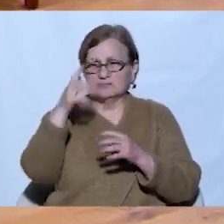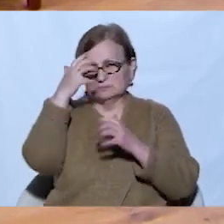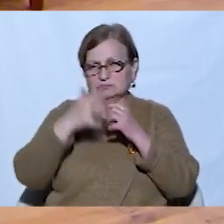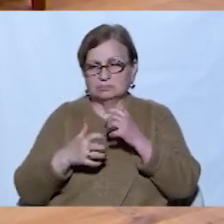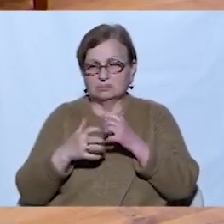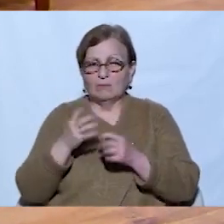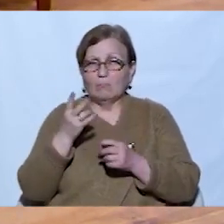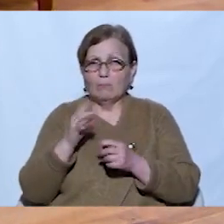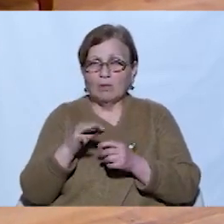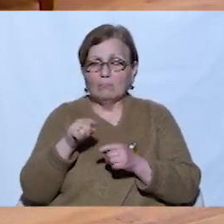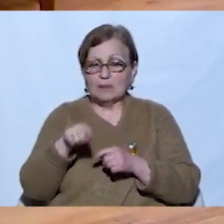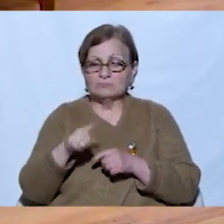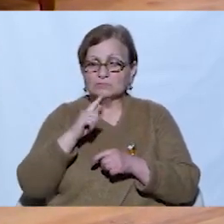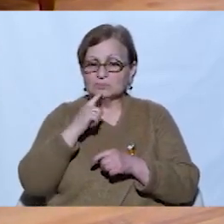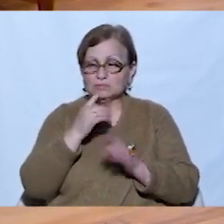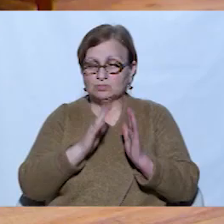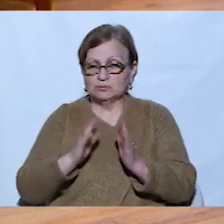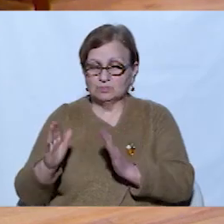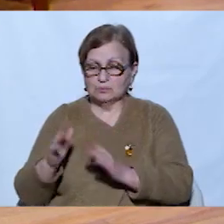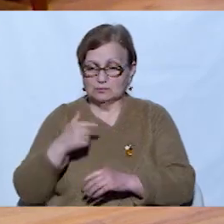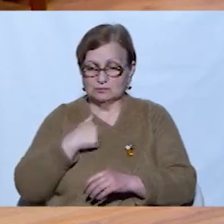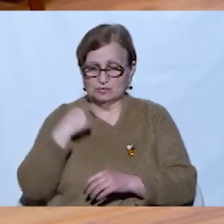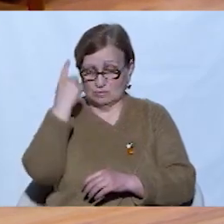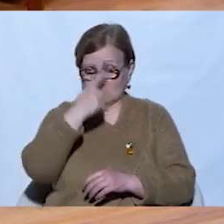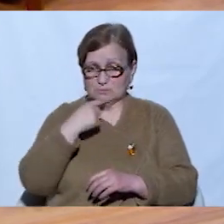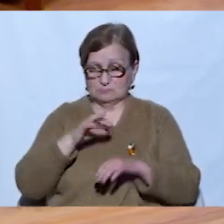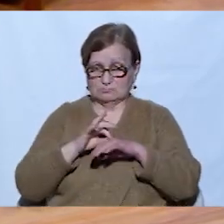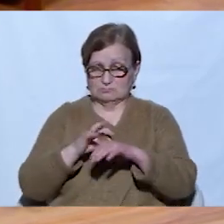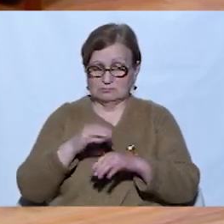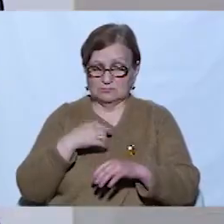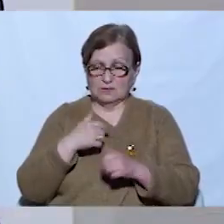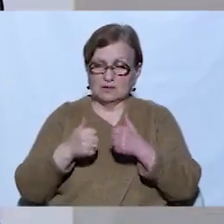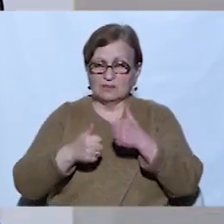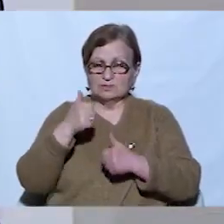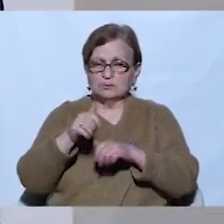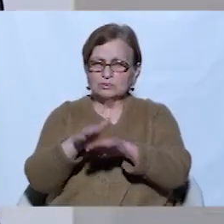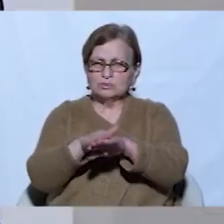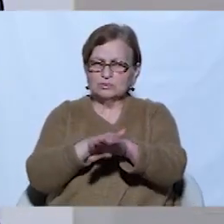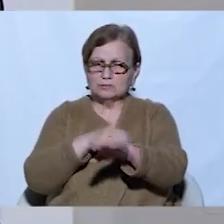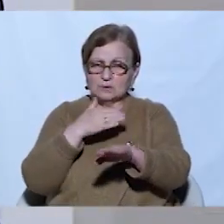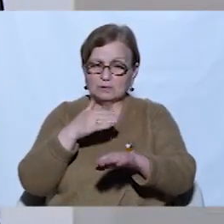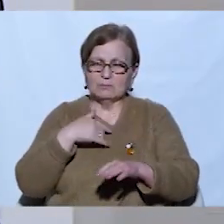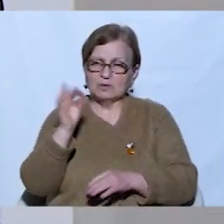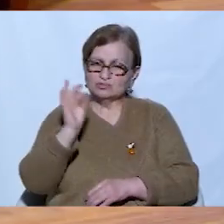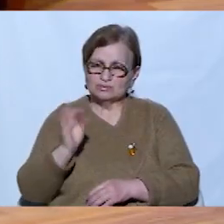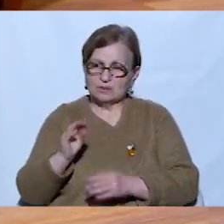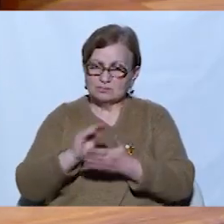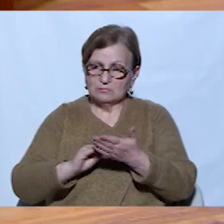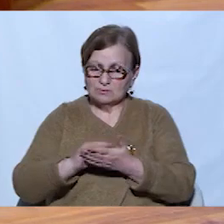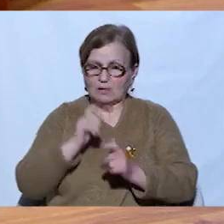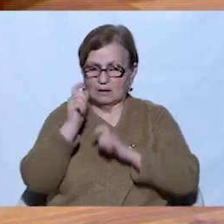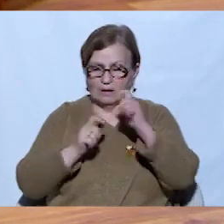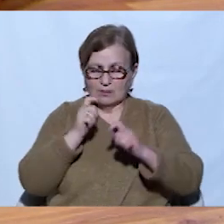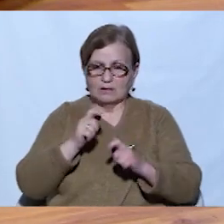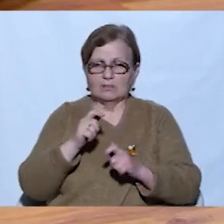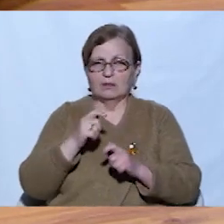თუმცა თუ აი ამ რთულ ქცევებს, ხო, ჩვენს მიერ განხორციელებულ რთულ ქცევებს აქვს შედარებით დიდი ხანგრძლივობა, ანუ ხშირად მეორდება ან